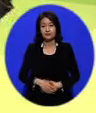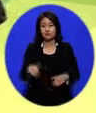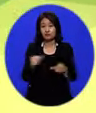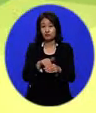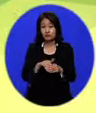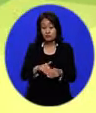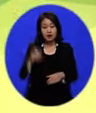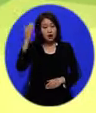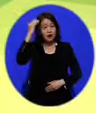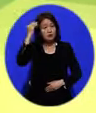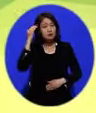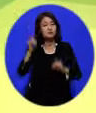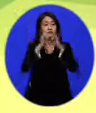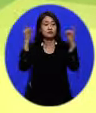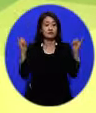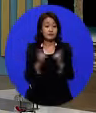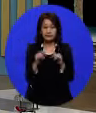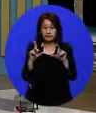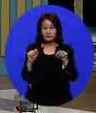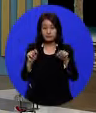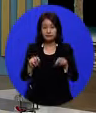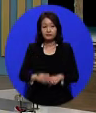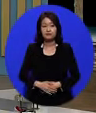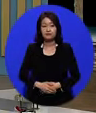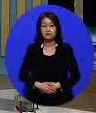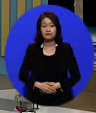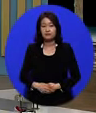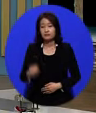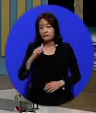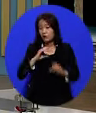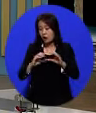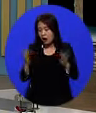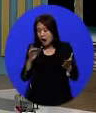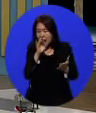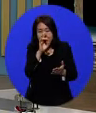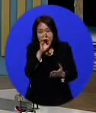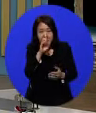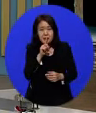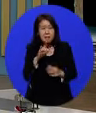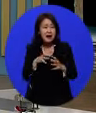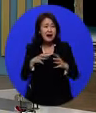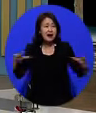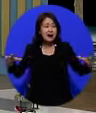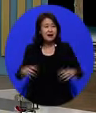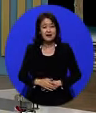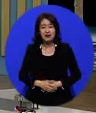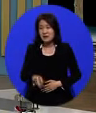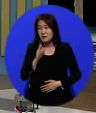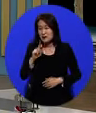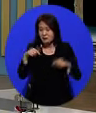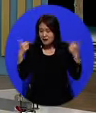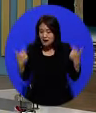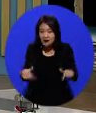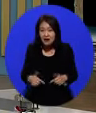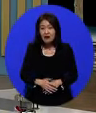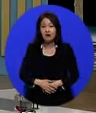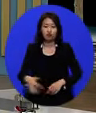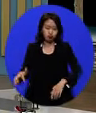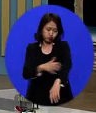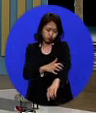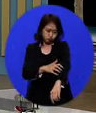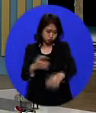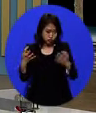문화도 우리 사회도 마찬가지예요. 네. 우리 소통이 안 된다고 늘 얘기하죠. 우리가 말로만 얘기하고 그냥 불평만